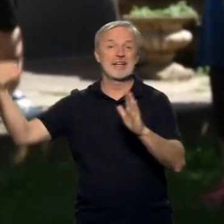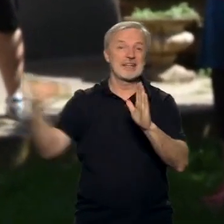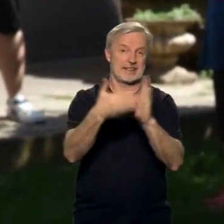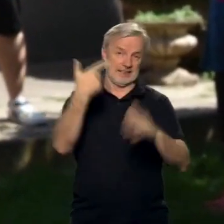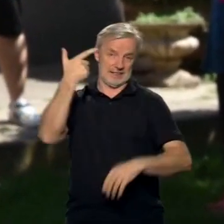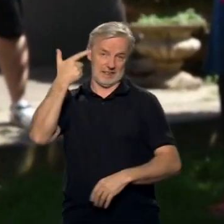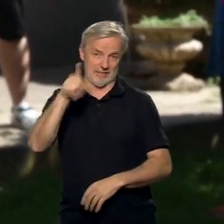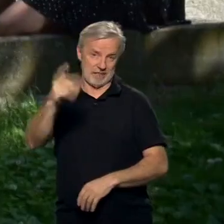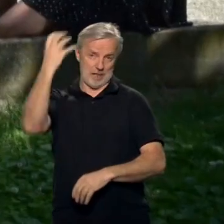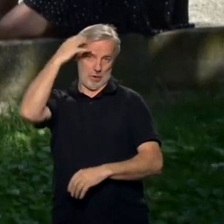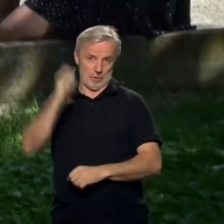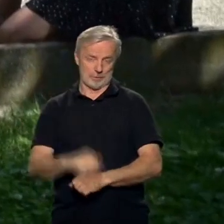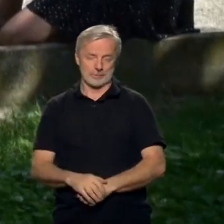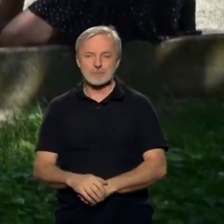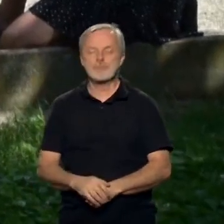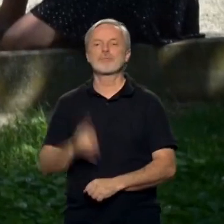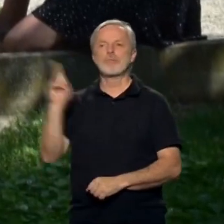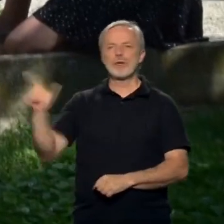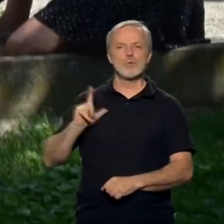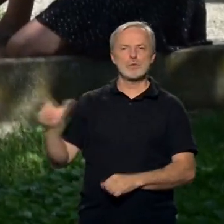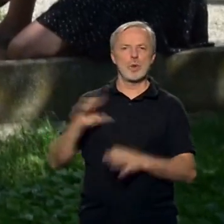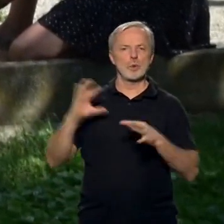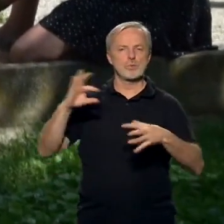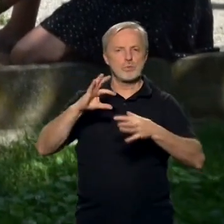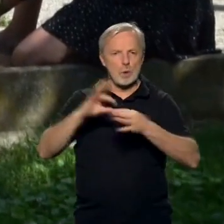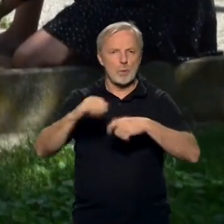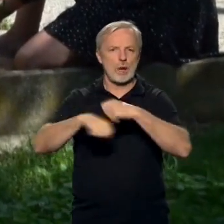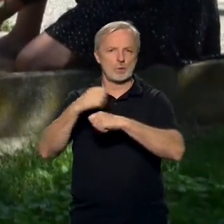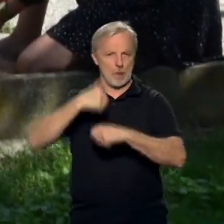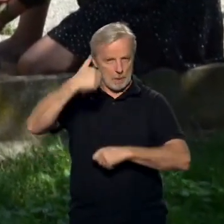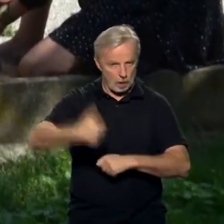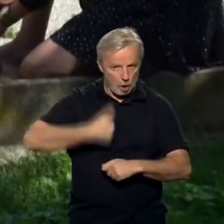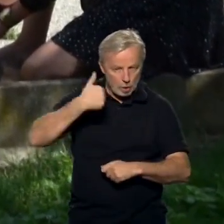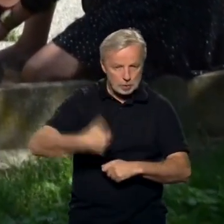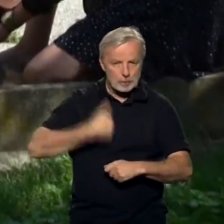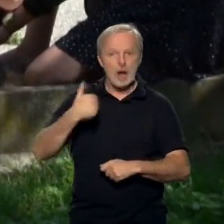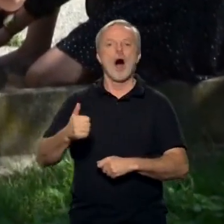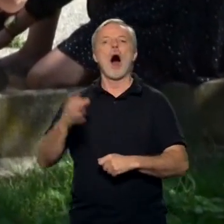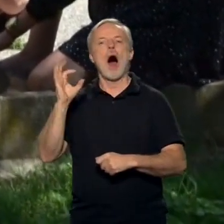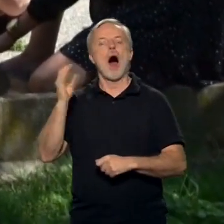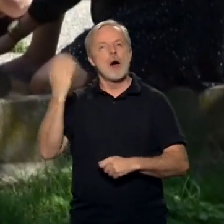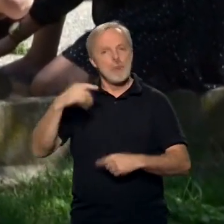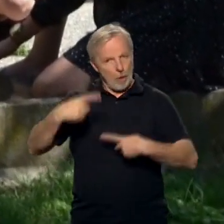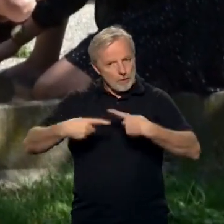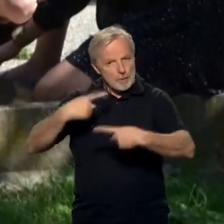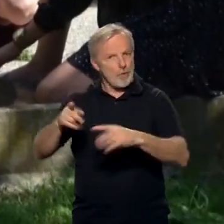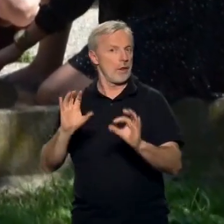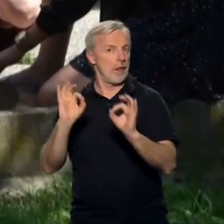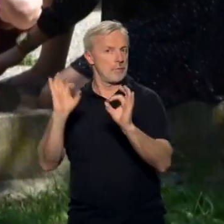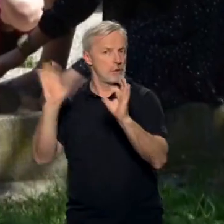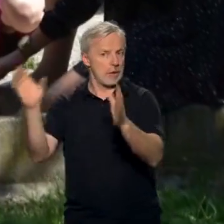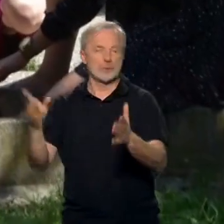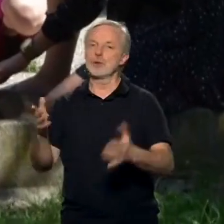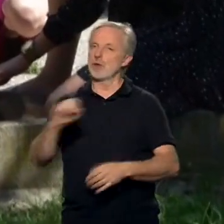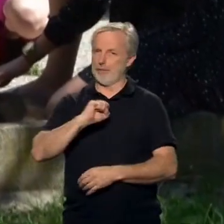S nadačním fondem spolupracujeme zhruba rok. Ta spolupráce se vyvinula postupně a je velice